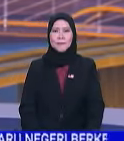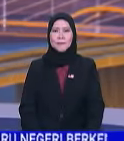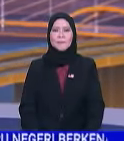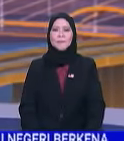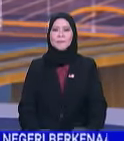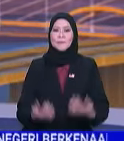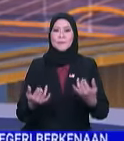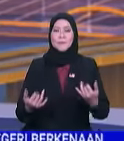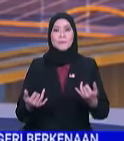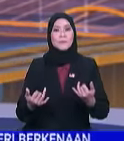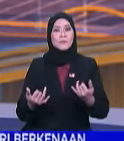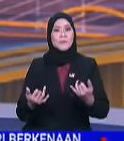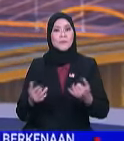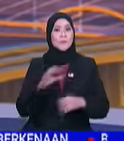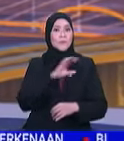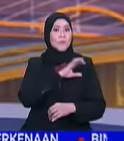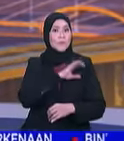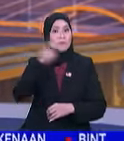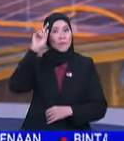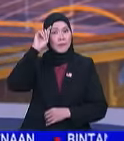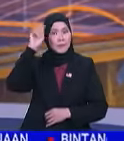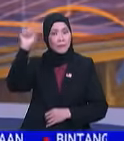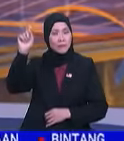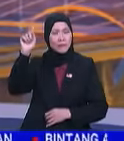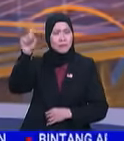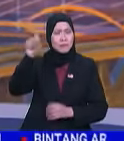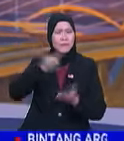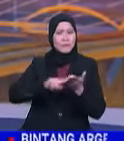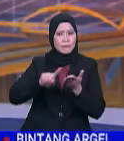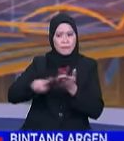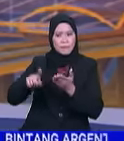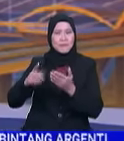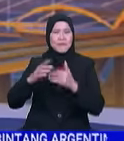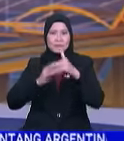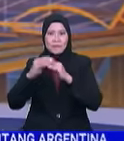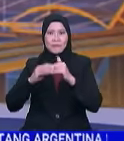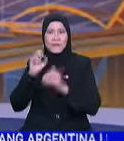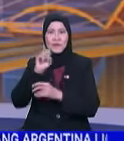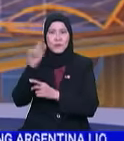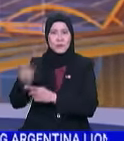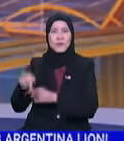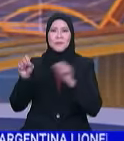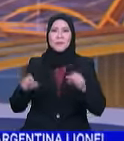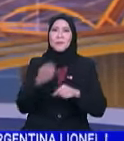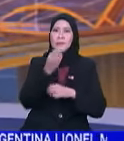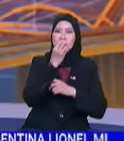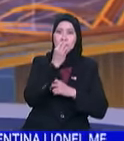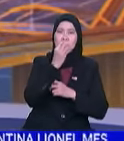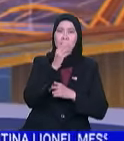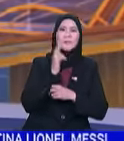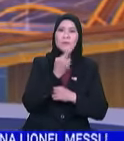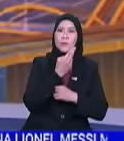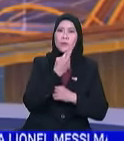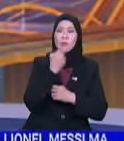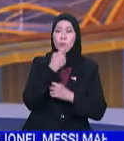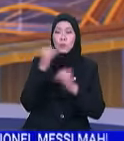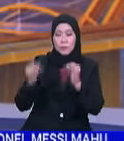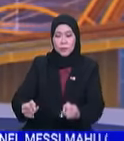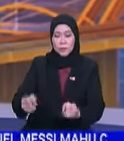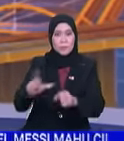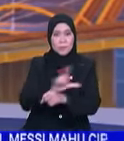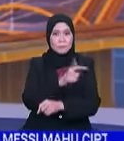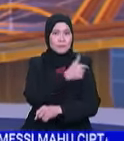Pantauan berterusan dilakukan Polis Terengganu bagi memastikan kelonggaran SOP seperti makan di restoran kepada individu lengkap suntikan